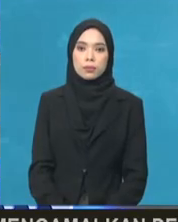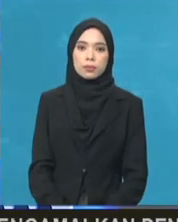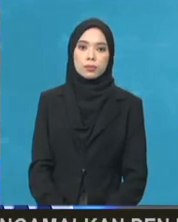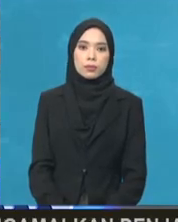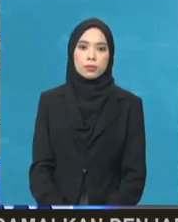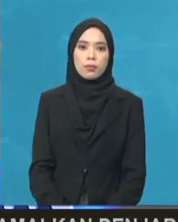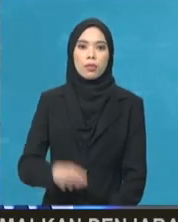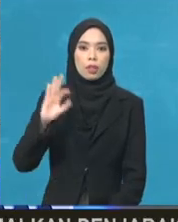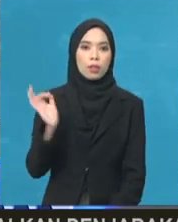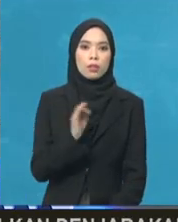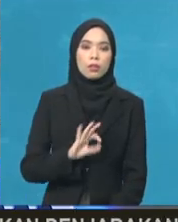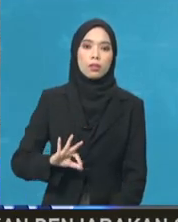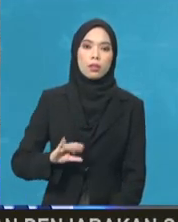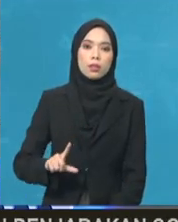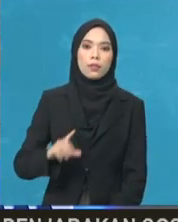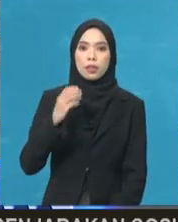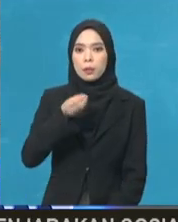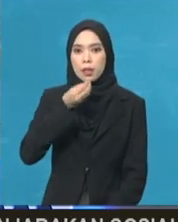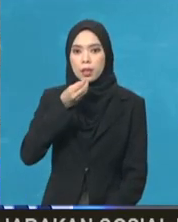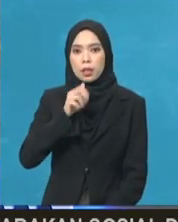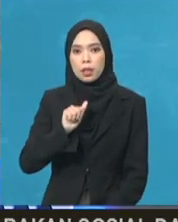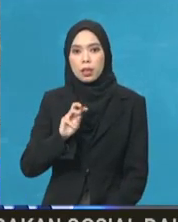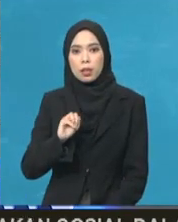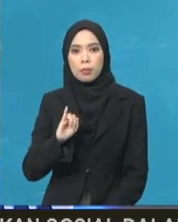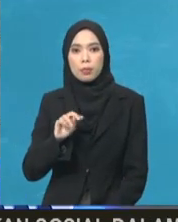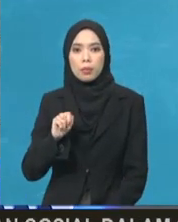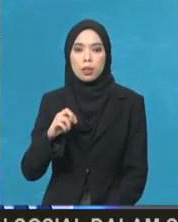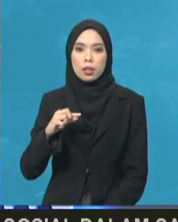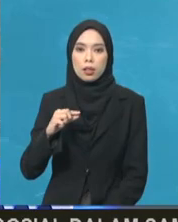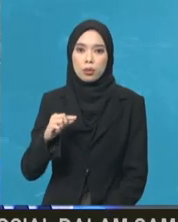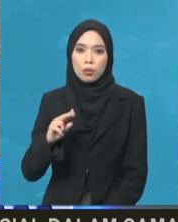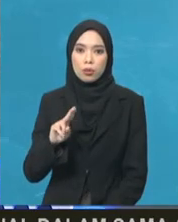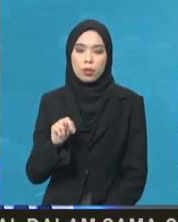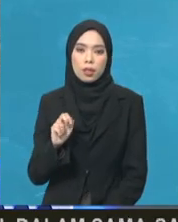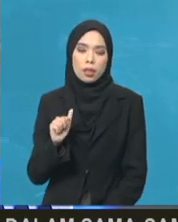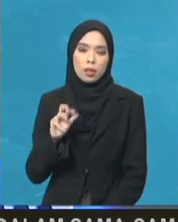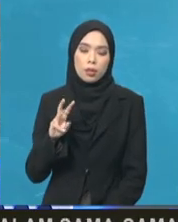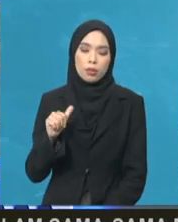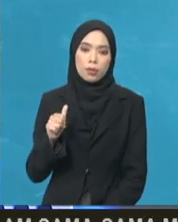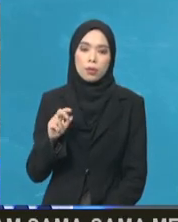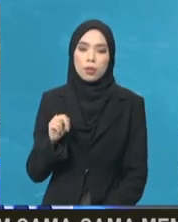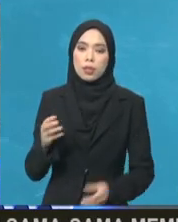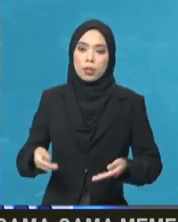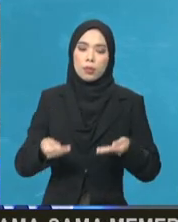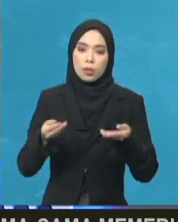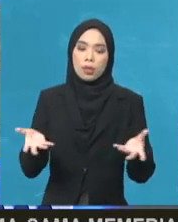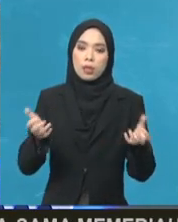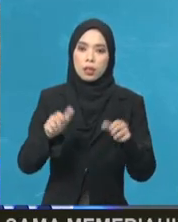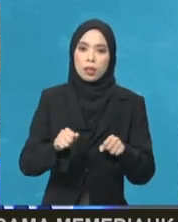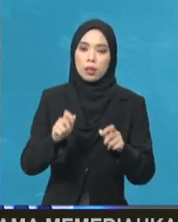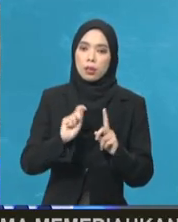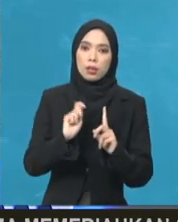kepo festival makanan Amin Gunawan memberi peluang kepada para pegawai setempat and mikro kecil dan